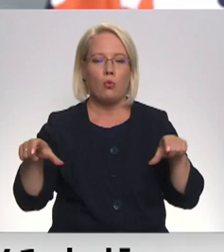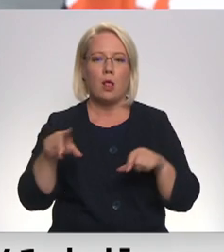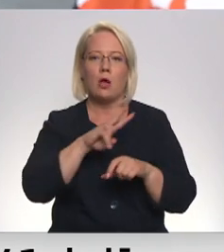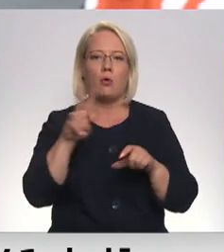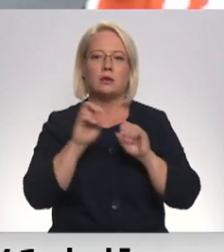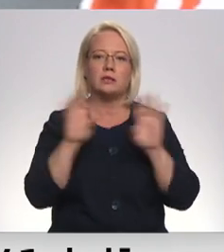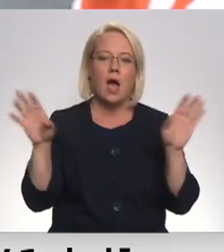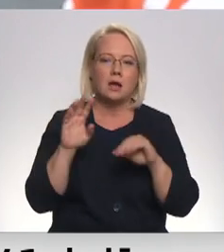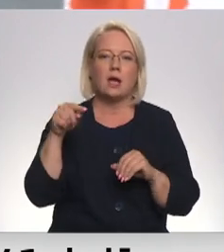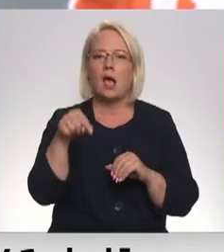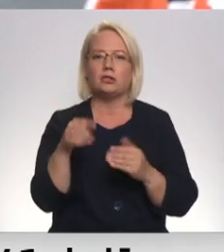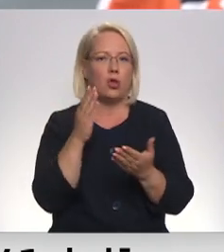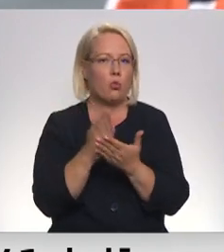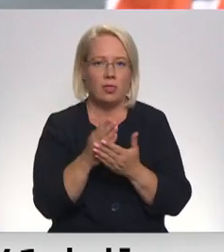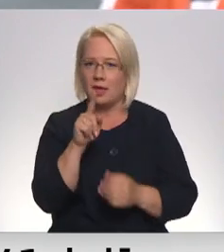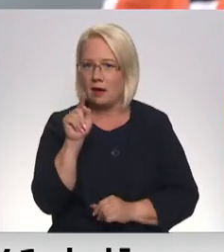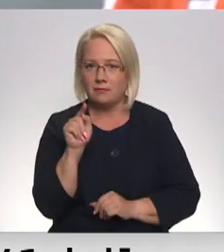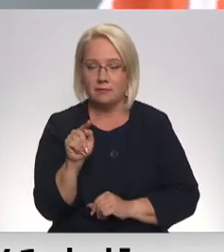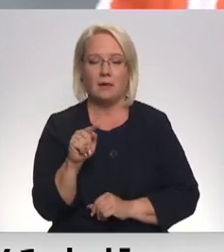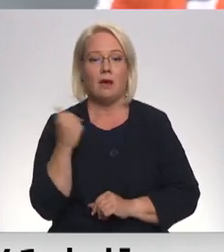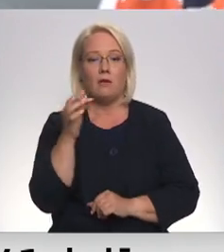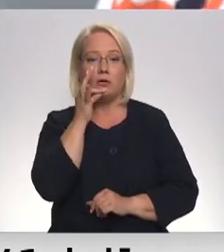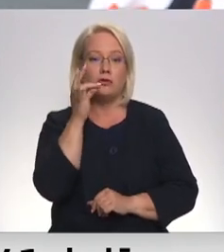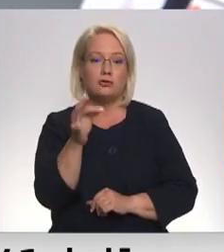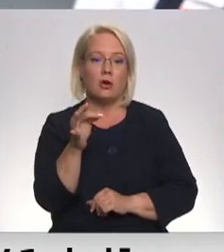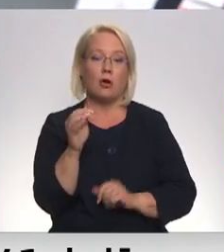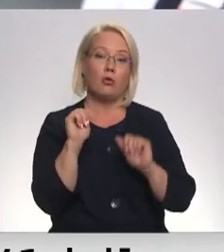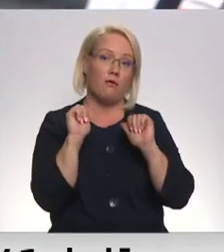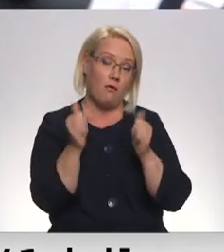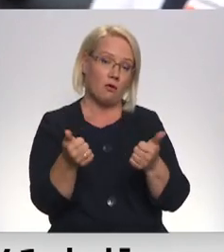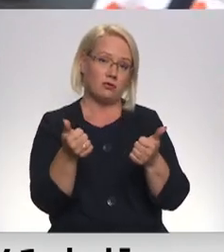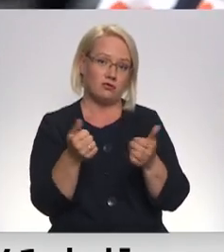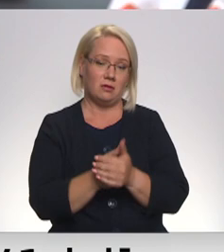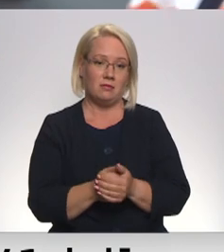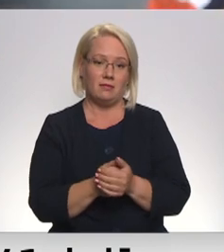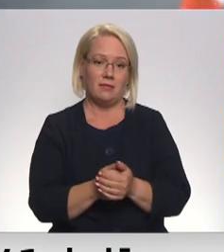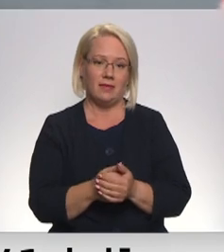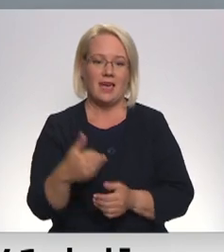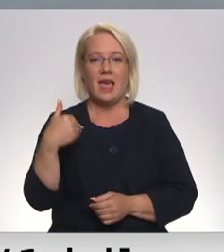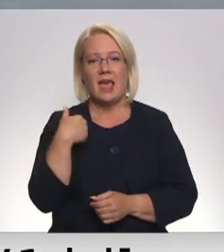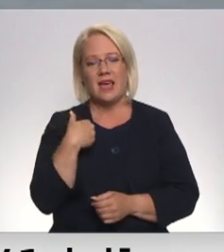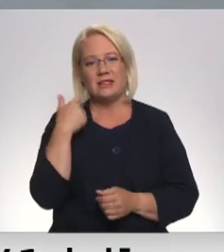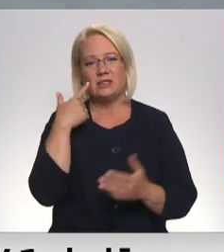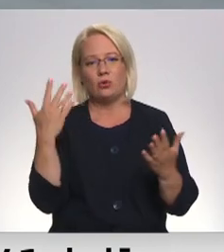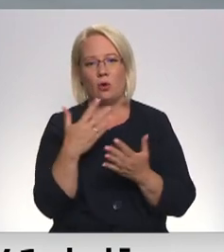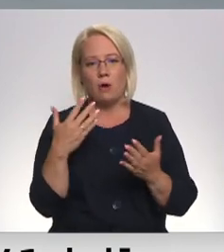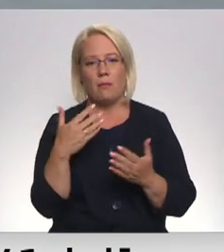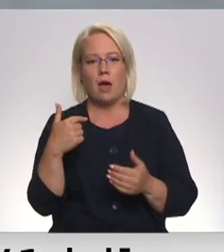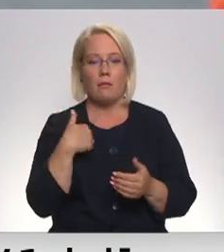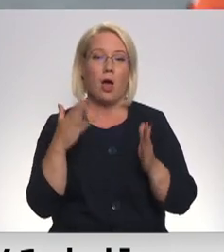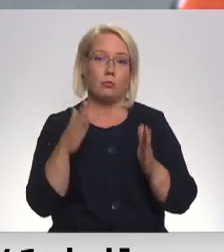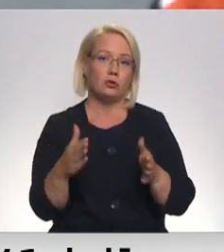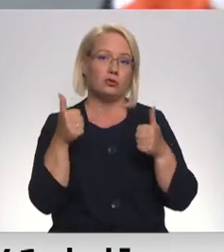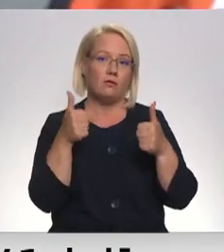te notiek, kā te ir? Nu, forši. Nu, es domāju, man būs